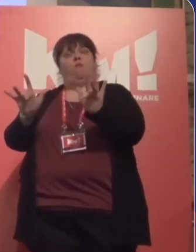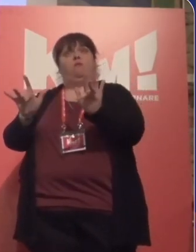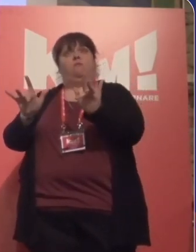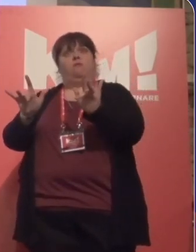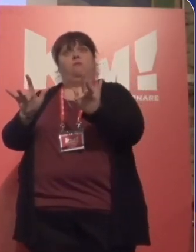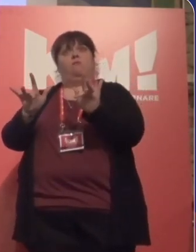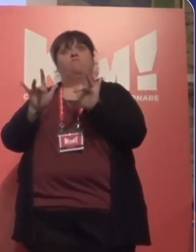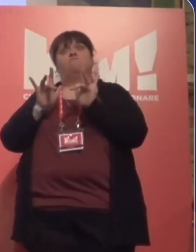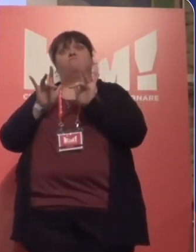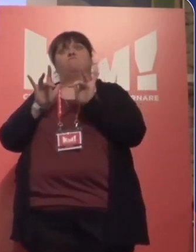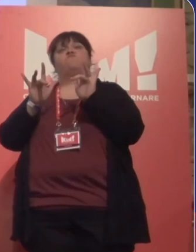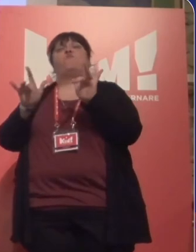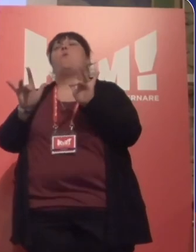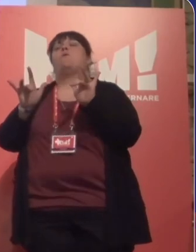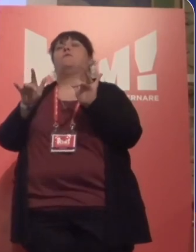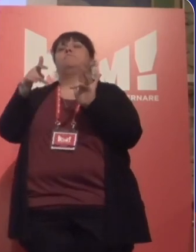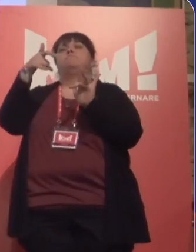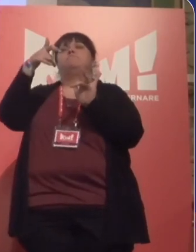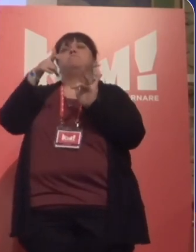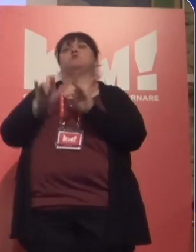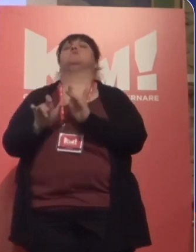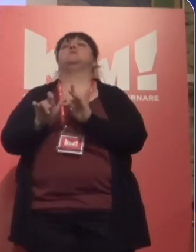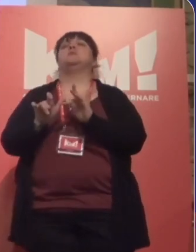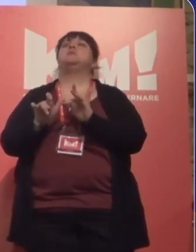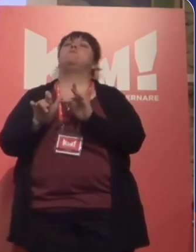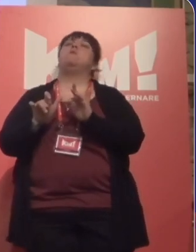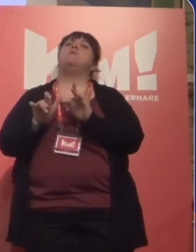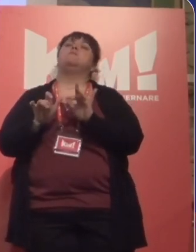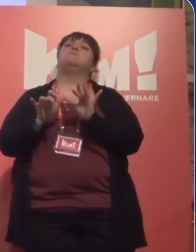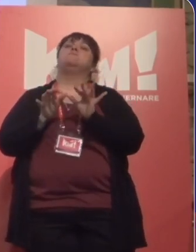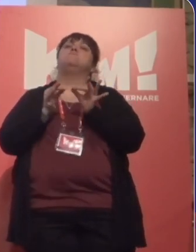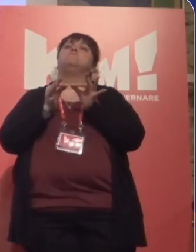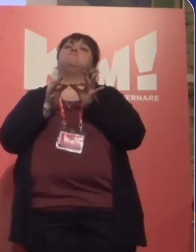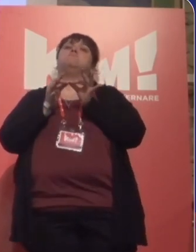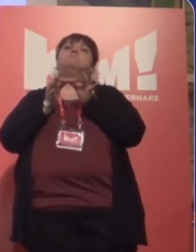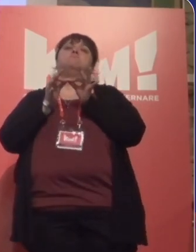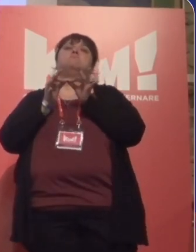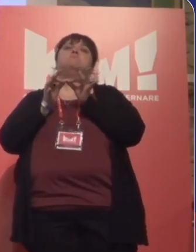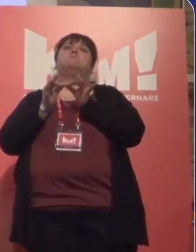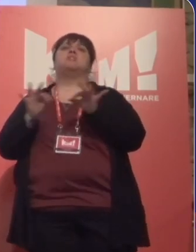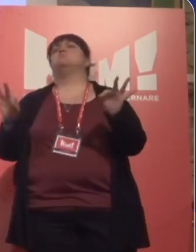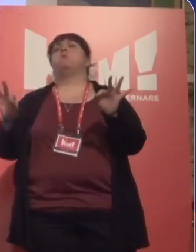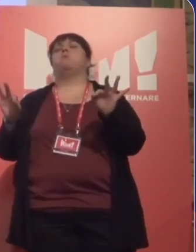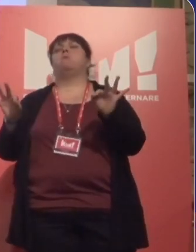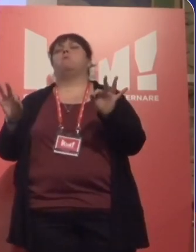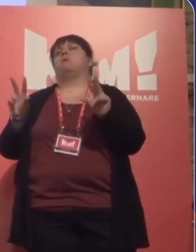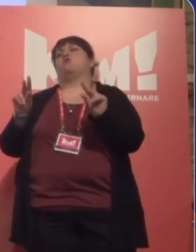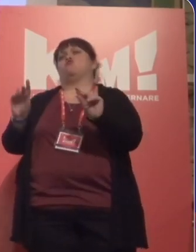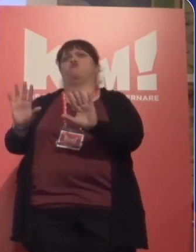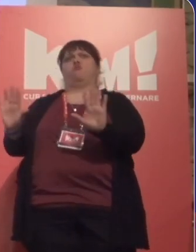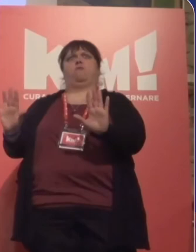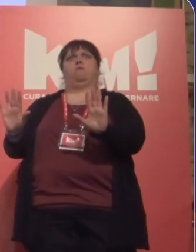non messe a disposizione di chi è in difficoltà